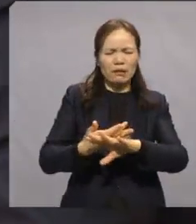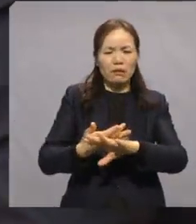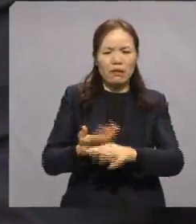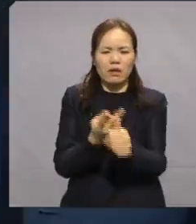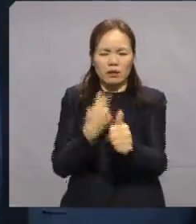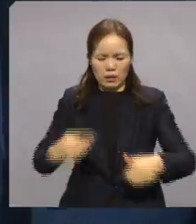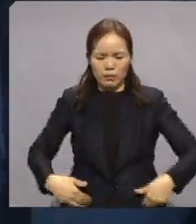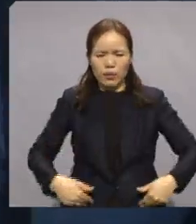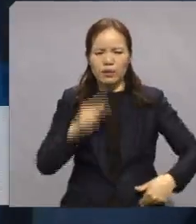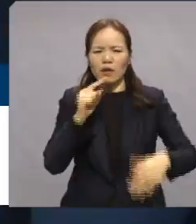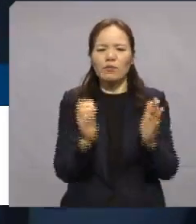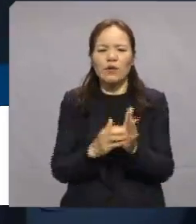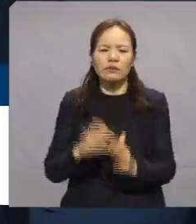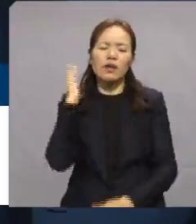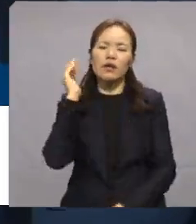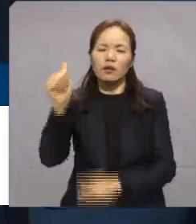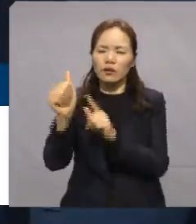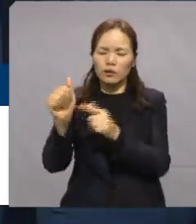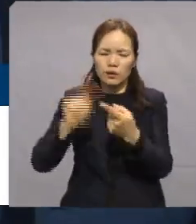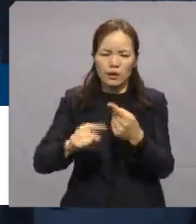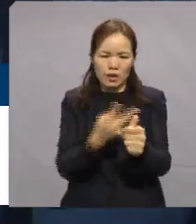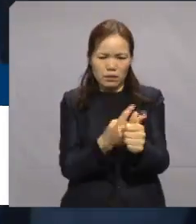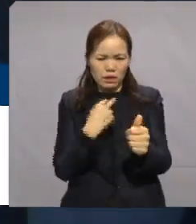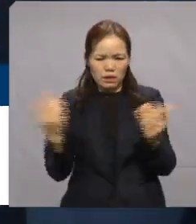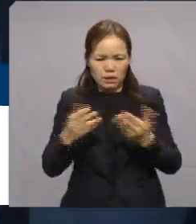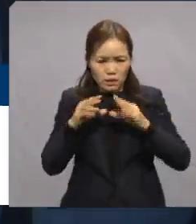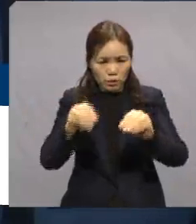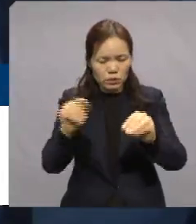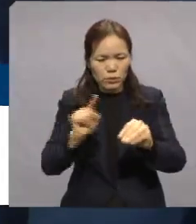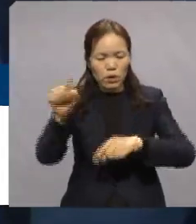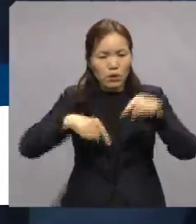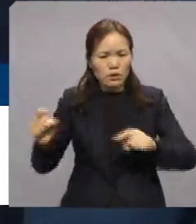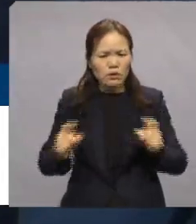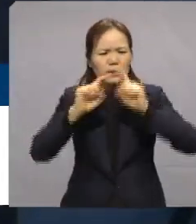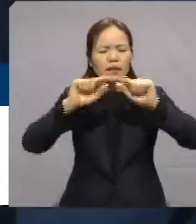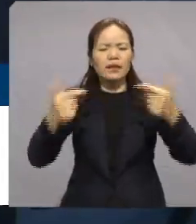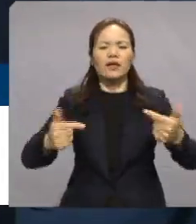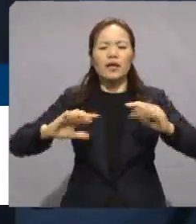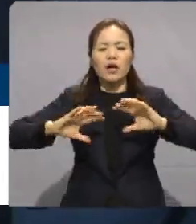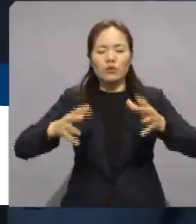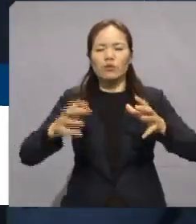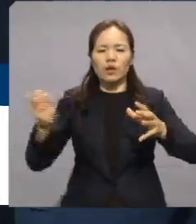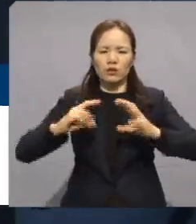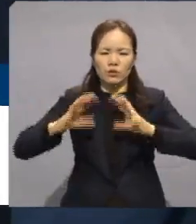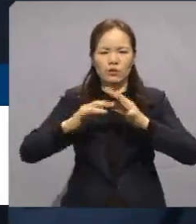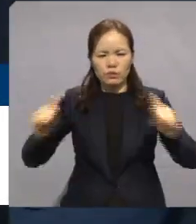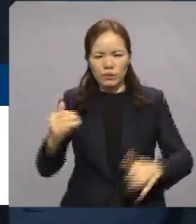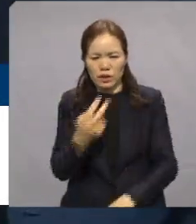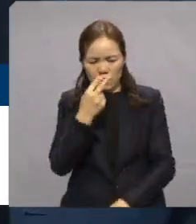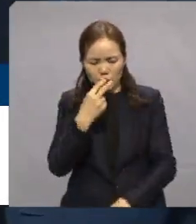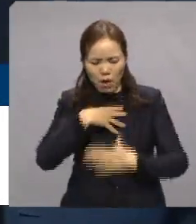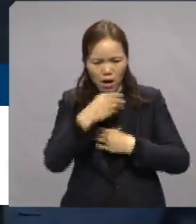강조했습니다 대통령에 대한 탄핵 직무 정지는 정쟁이 아니라 국가와